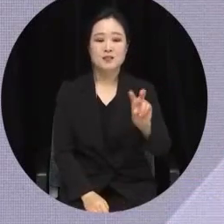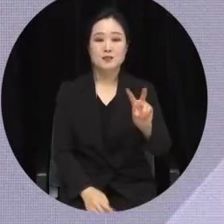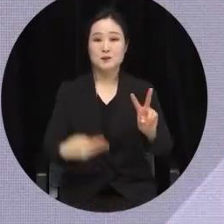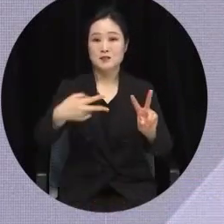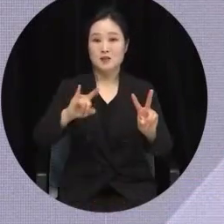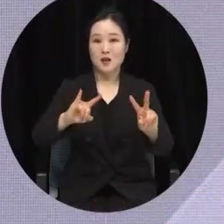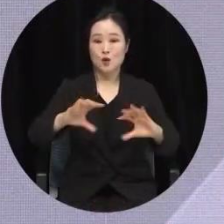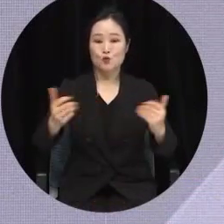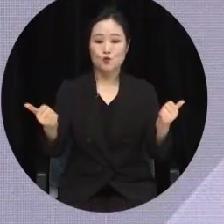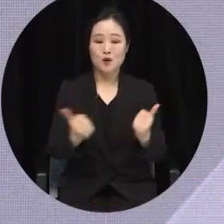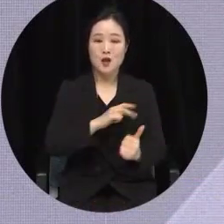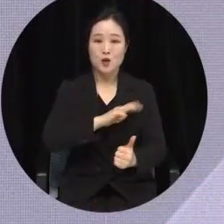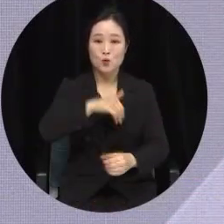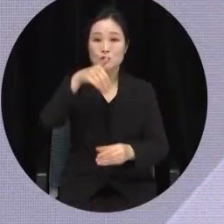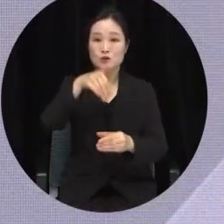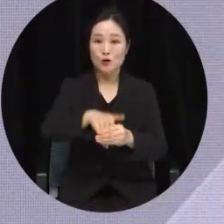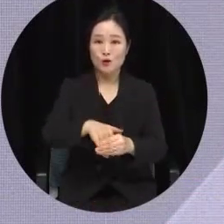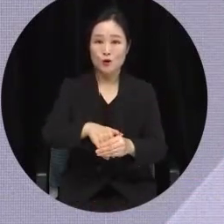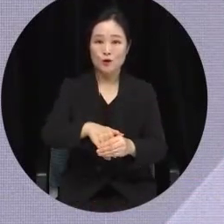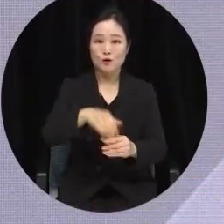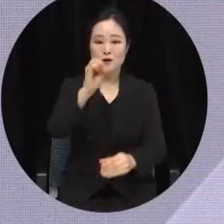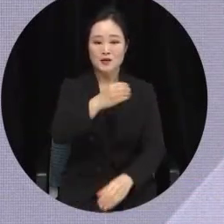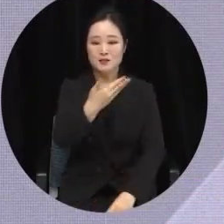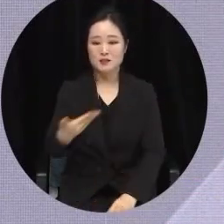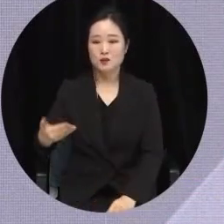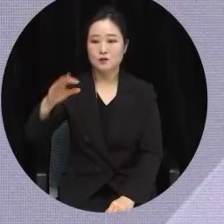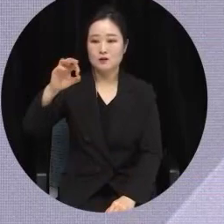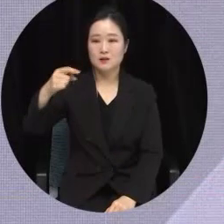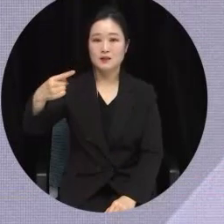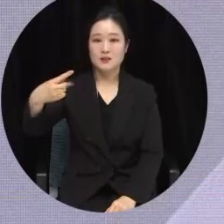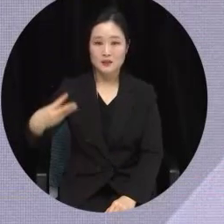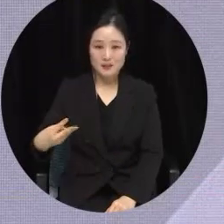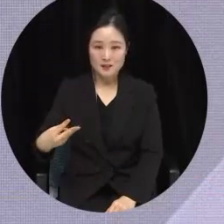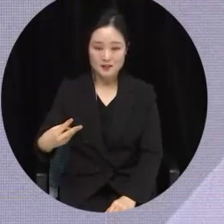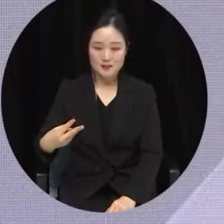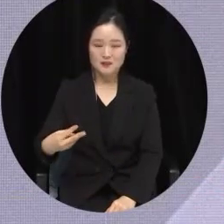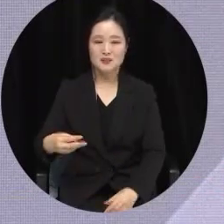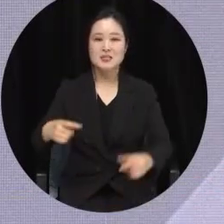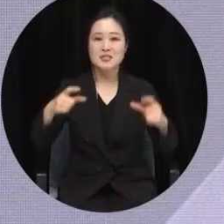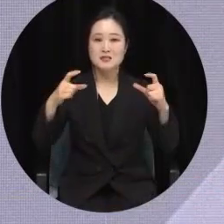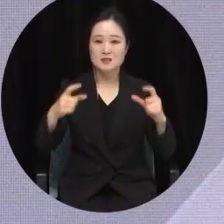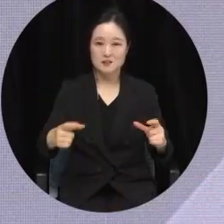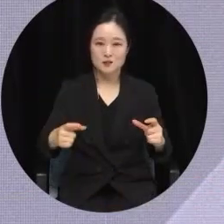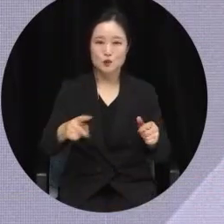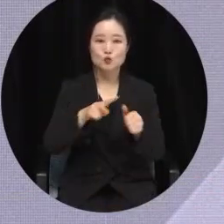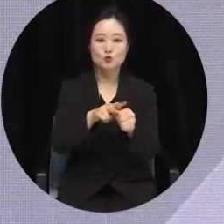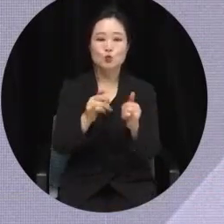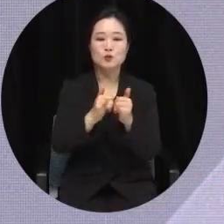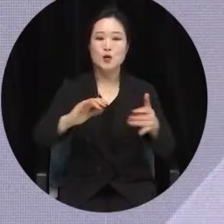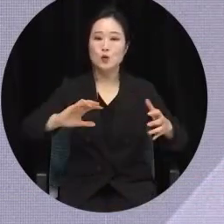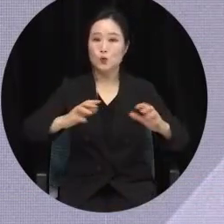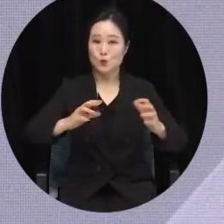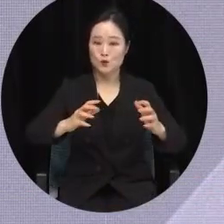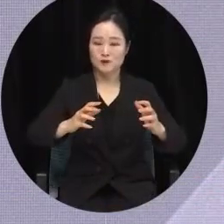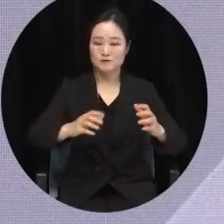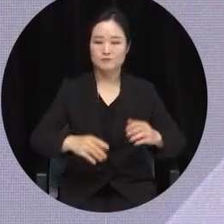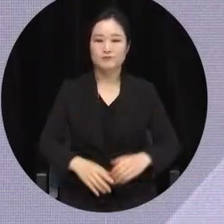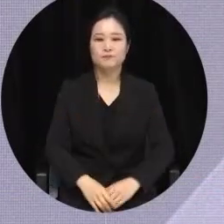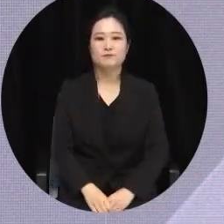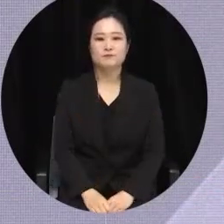제22대 국회의원 선거 양천구 을선거구 후보자 토론회. 끝으로 각